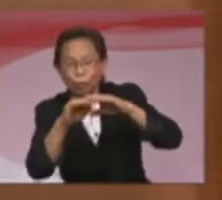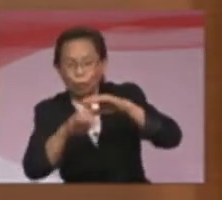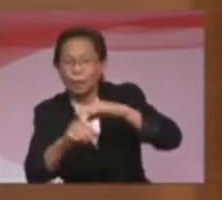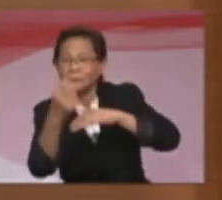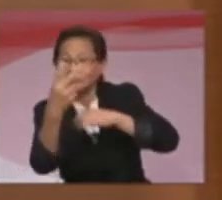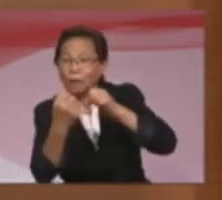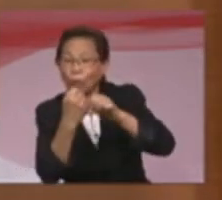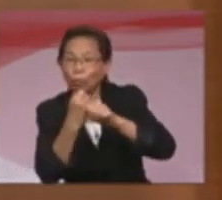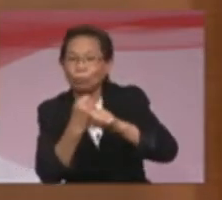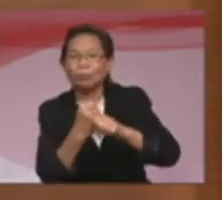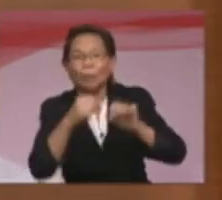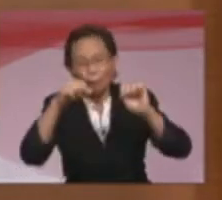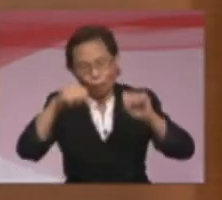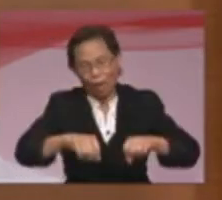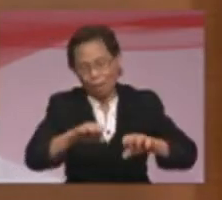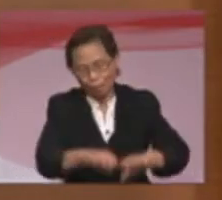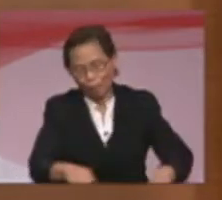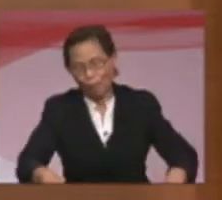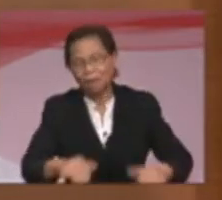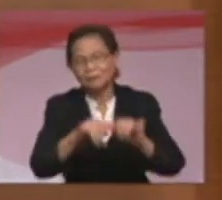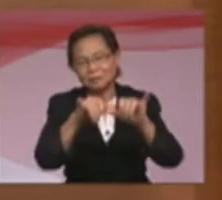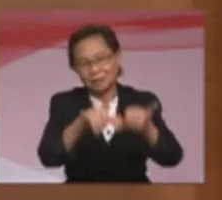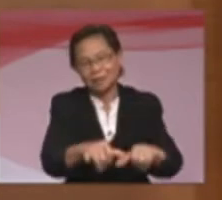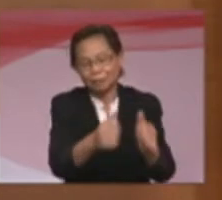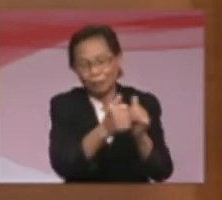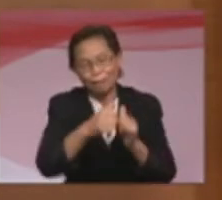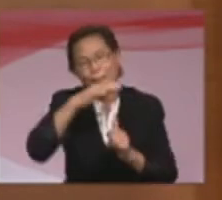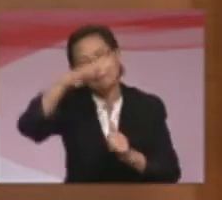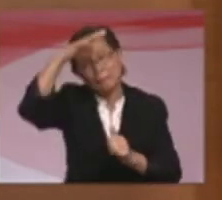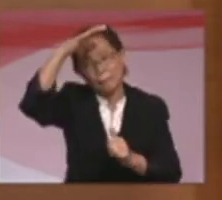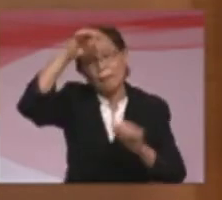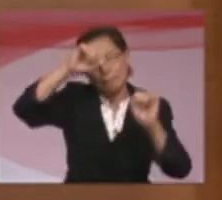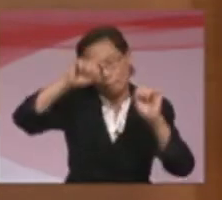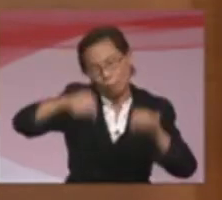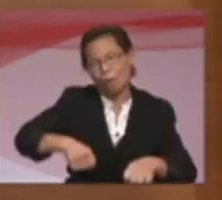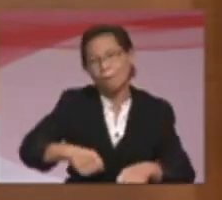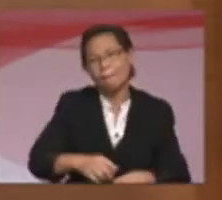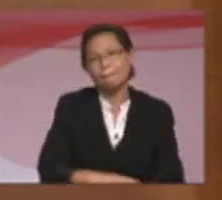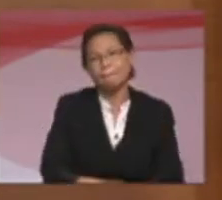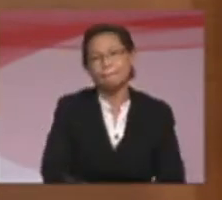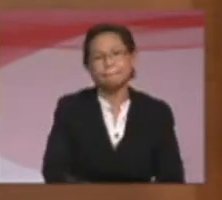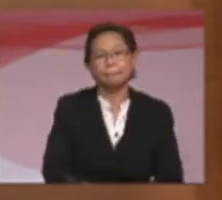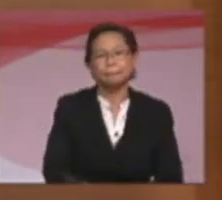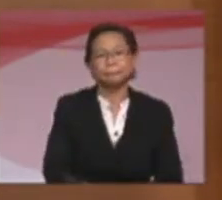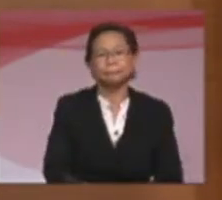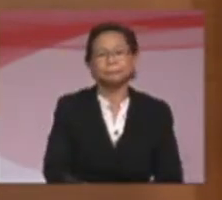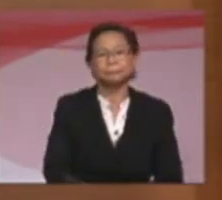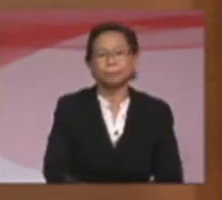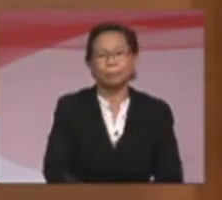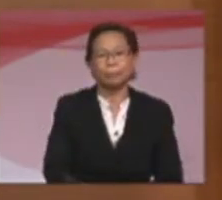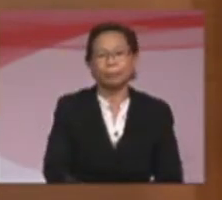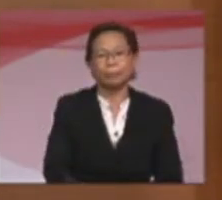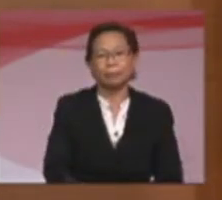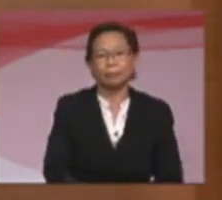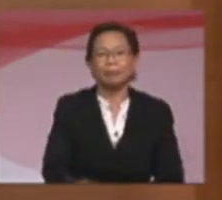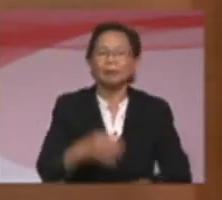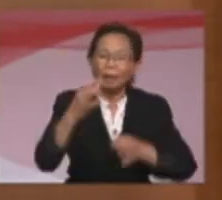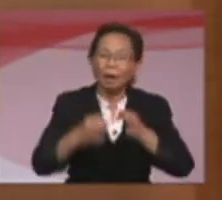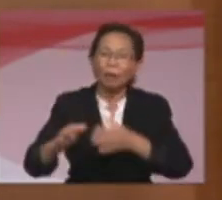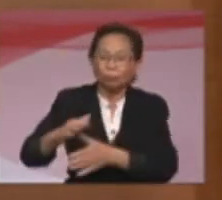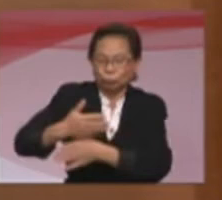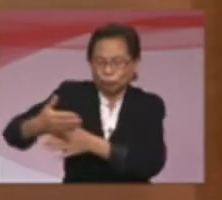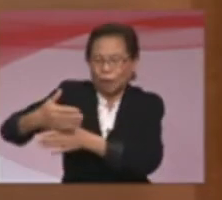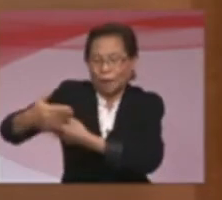ke bawah, mereka juga boleh tinggal bersama dengan ibu bapa mereka. Walaupun bagaimanapun, jika ingin